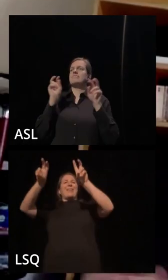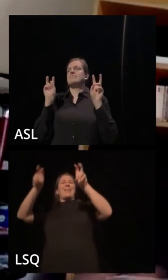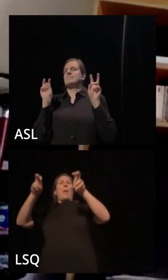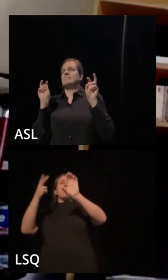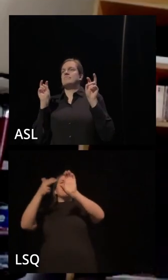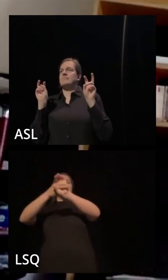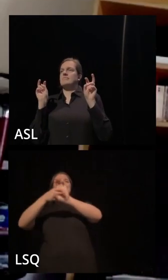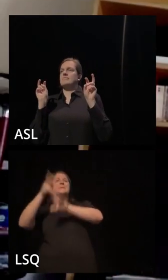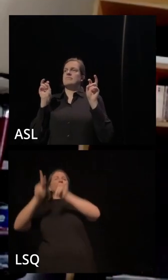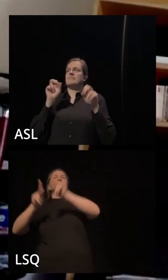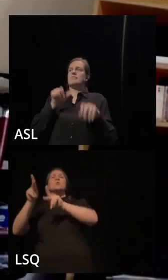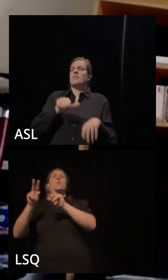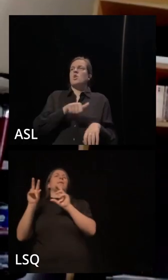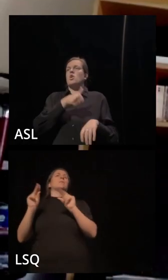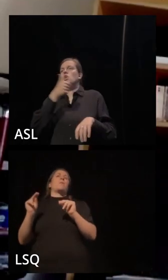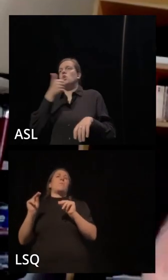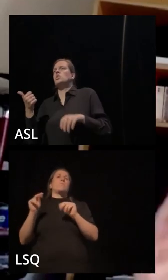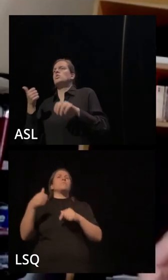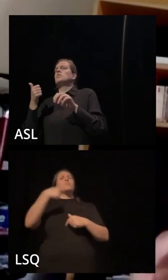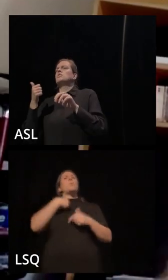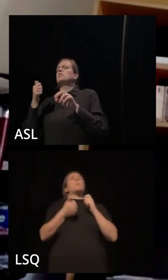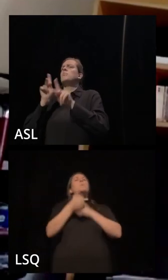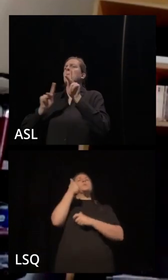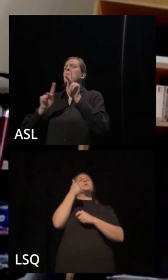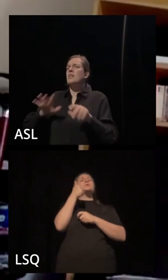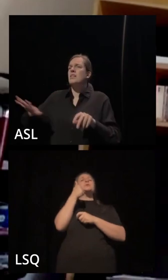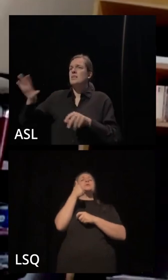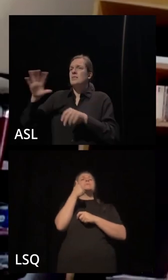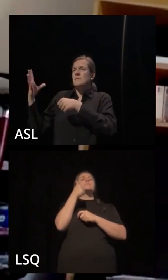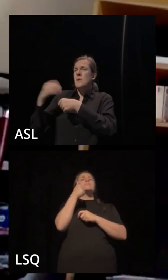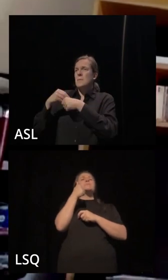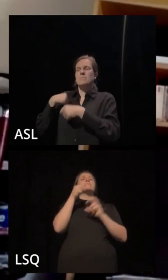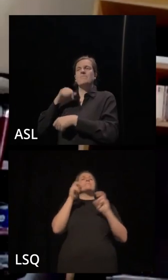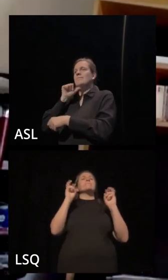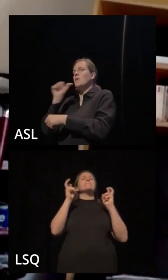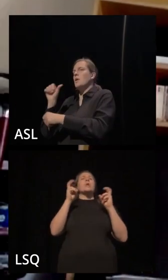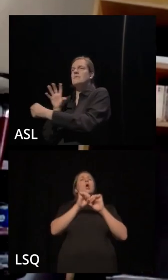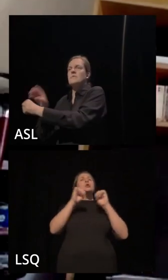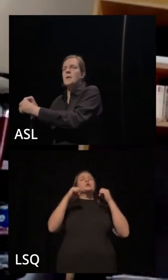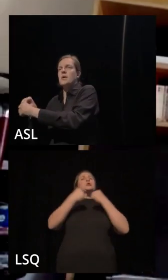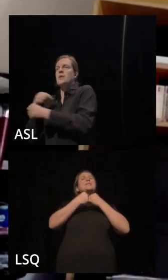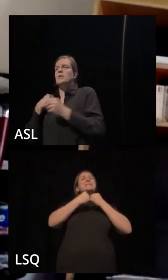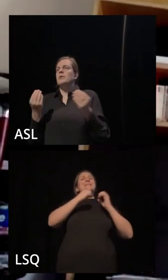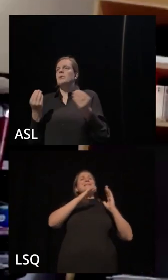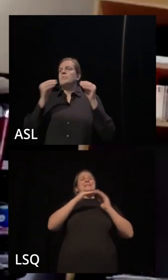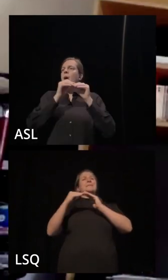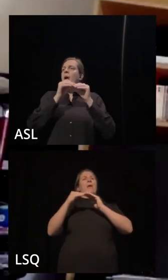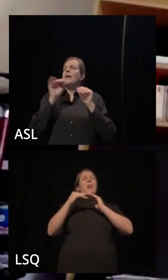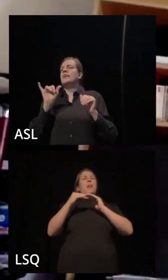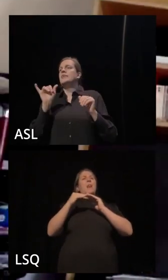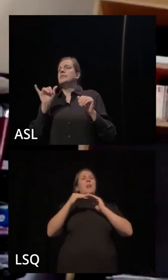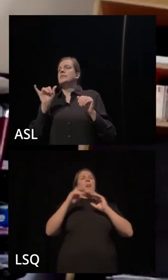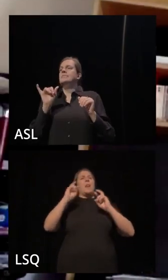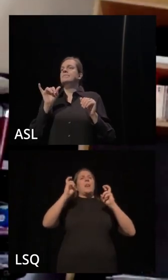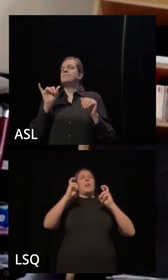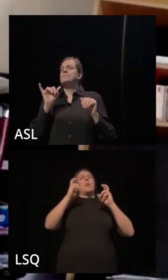citoyenne, mais plutôt une initiative société civile. Voilà, je voulais faire cette petite balance